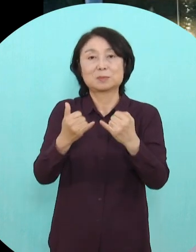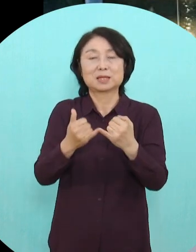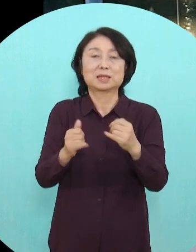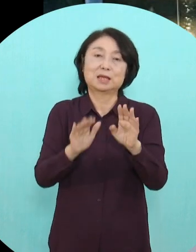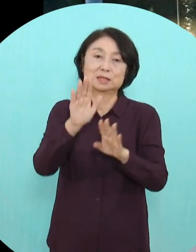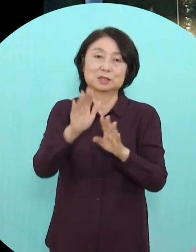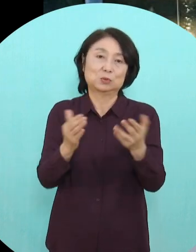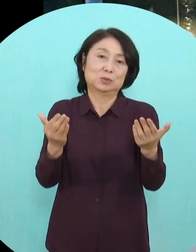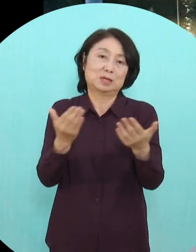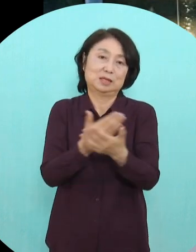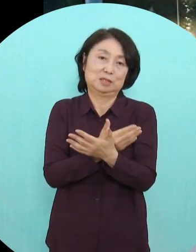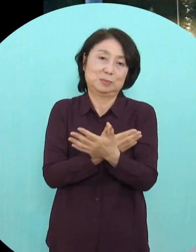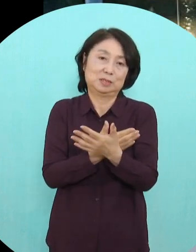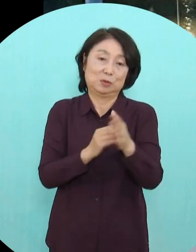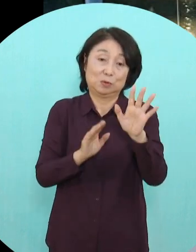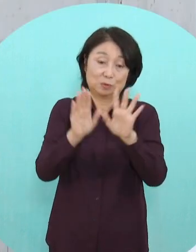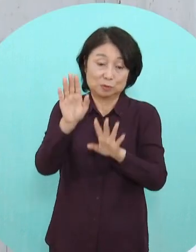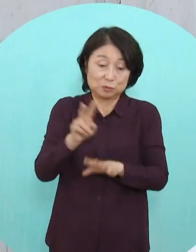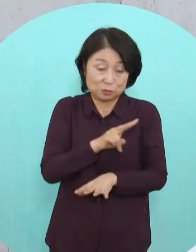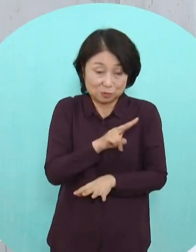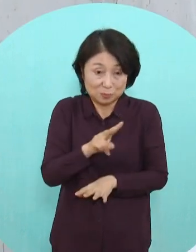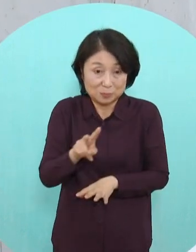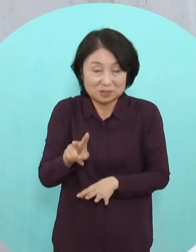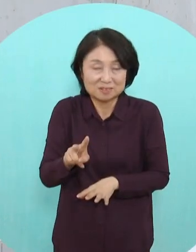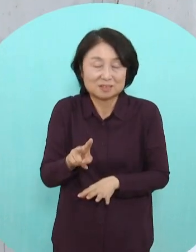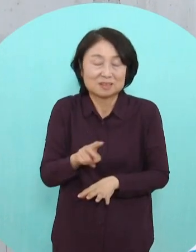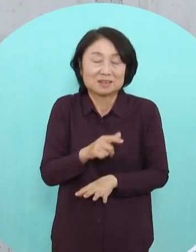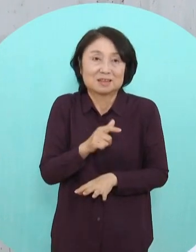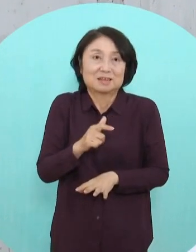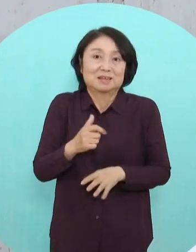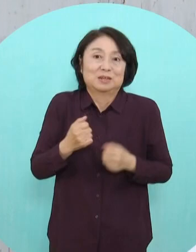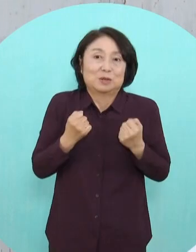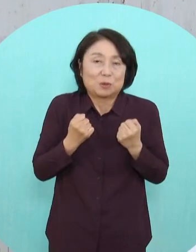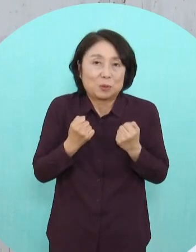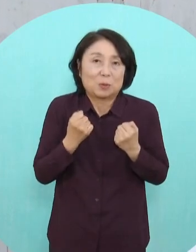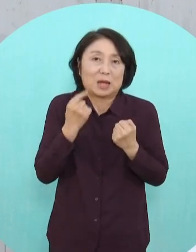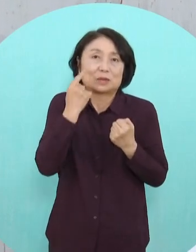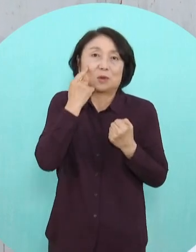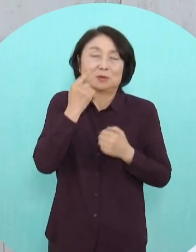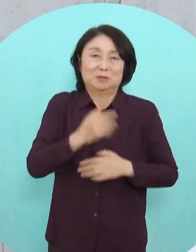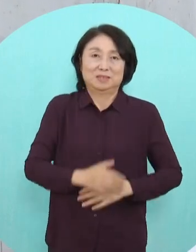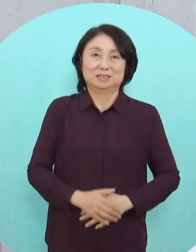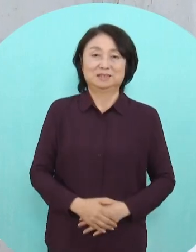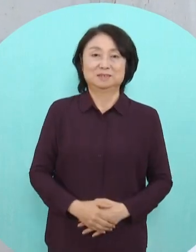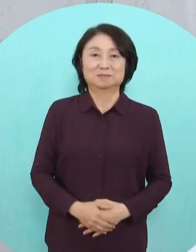状態になったので、まあ、その状況を見た時にはですね、さすがにちょっと、まあ、怖い思いをしました、